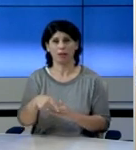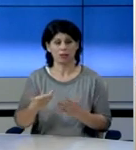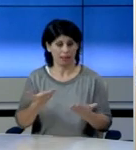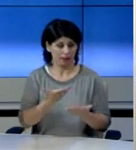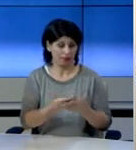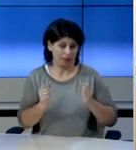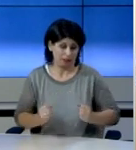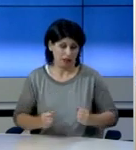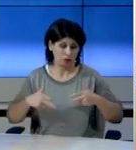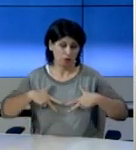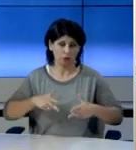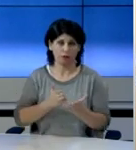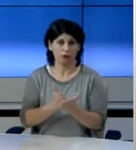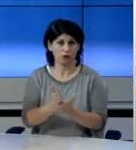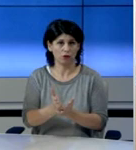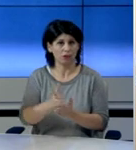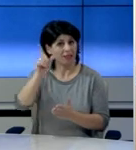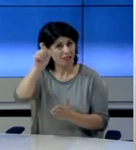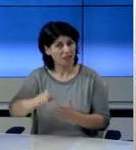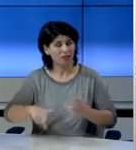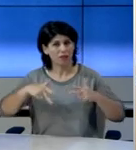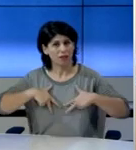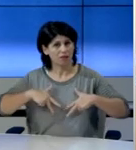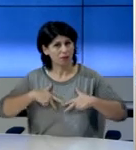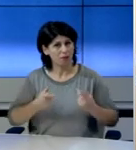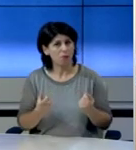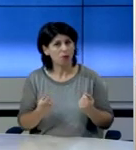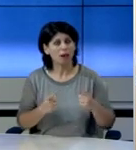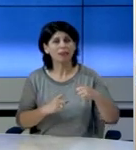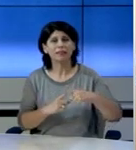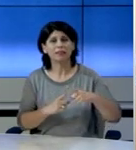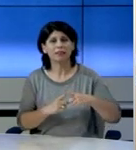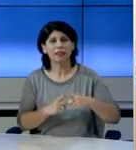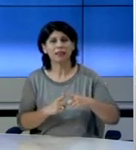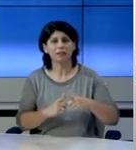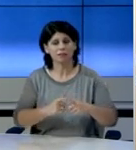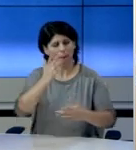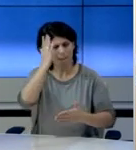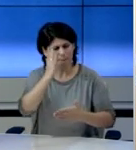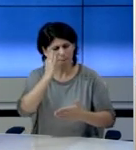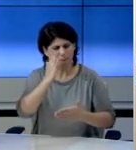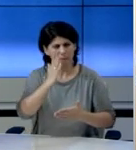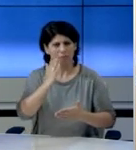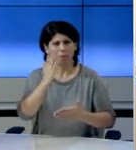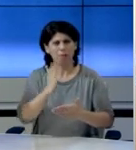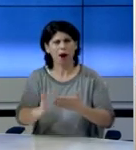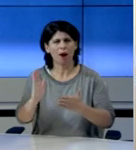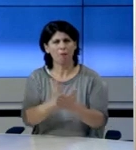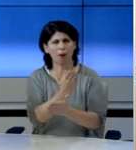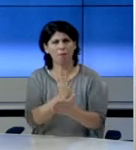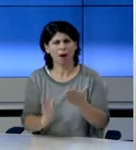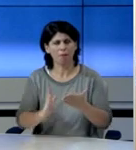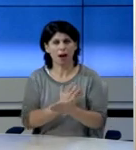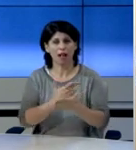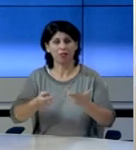της, έχει η ίδια κυβέρνηση προκαλέσει την τεχνητή καρατόμηση του σημερινού Διοικητικού